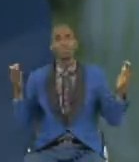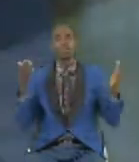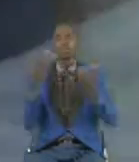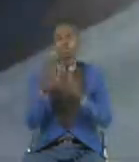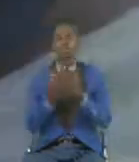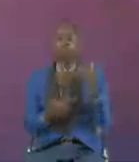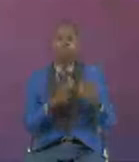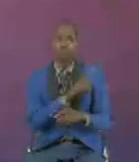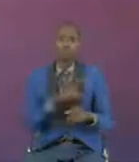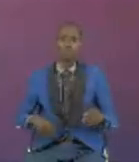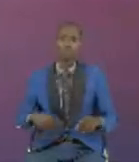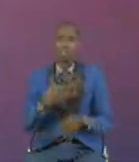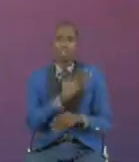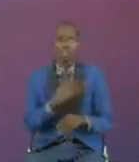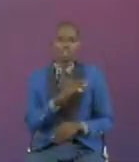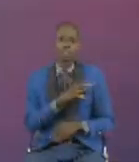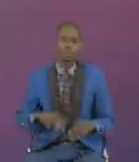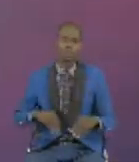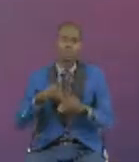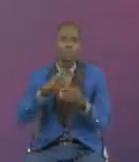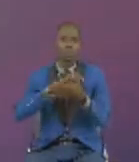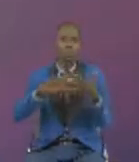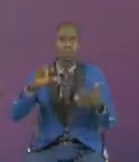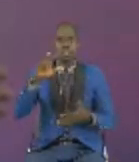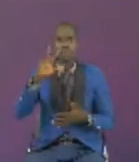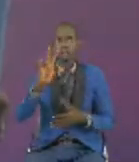que vous avez crucifié. Verset 37.